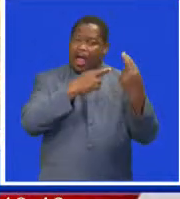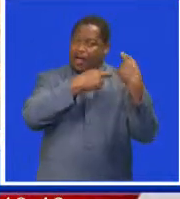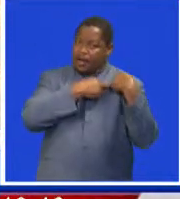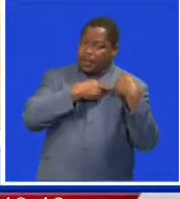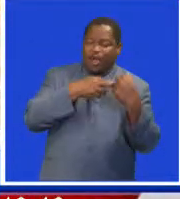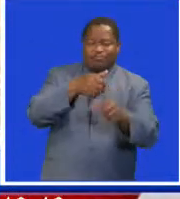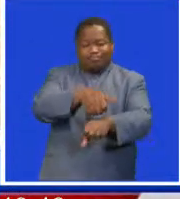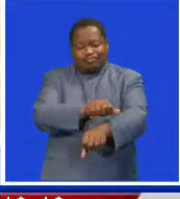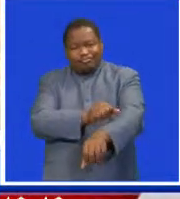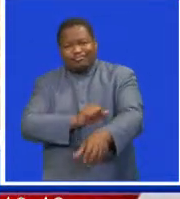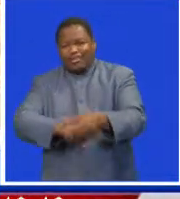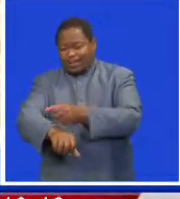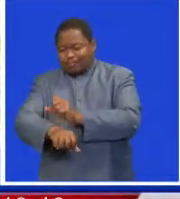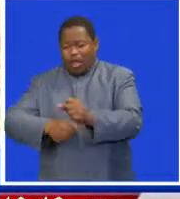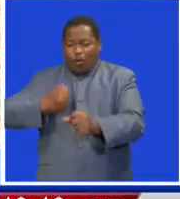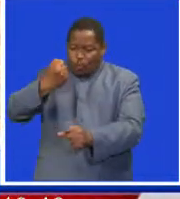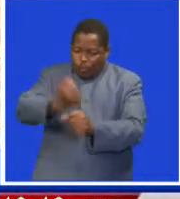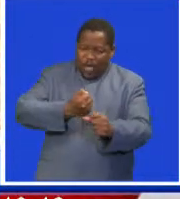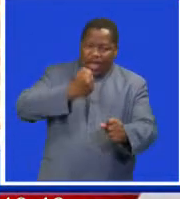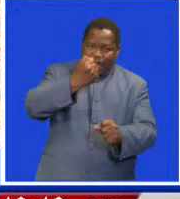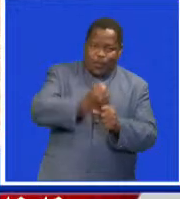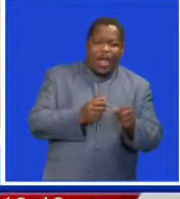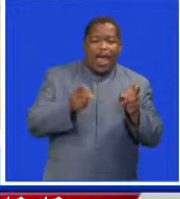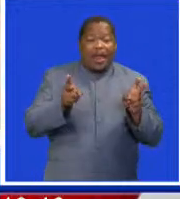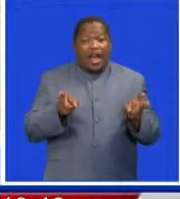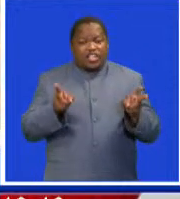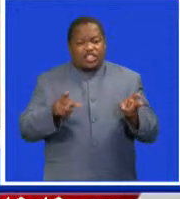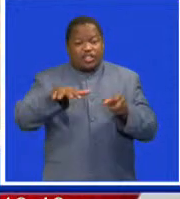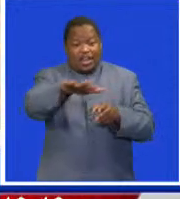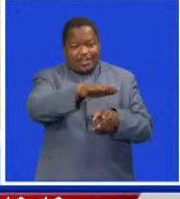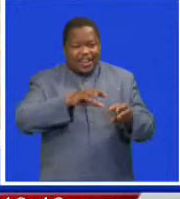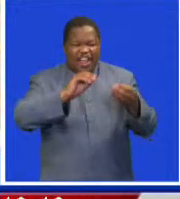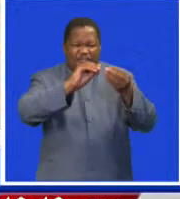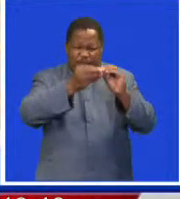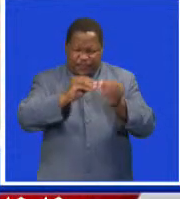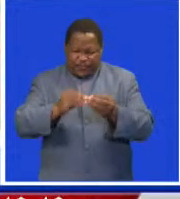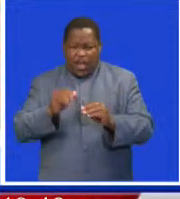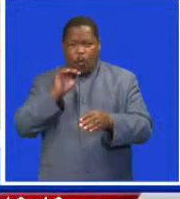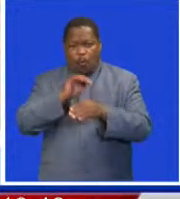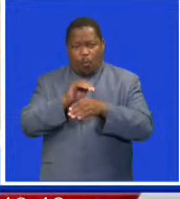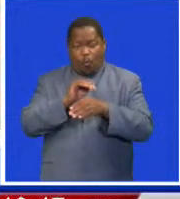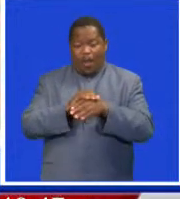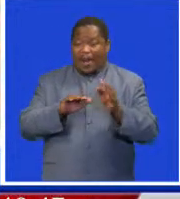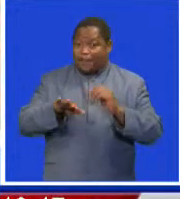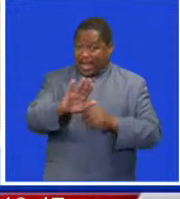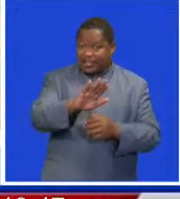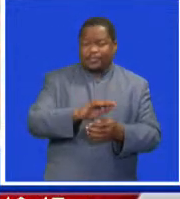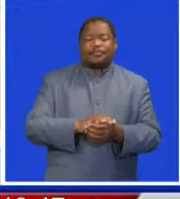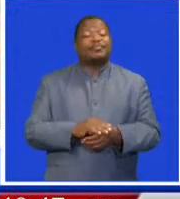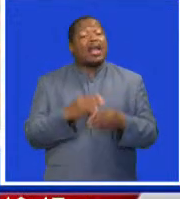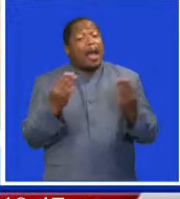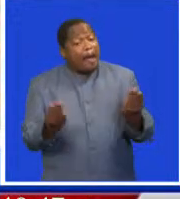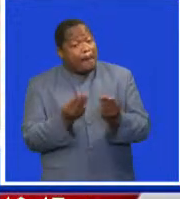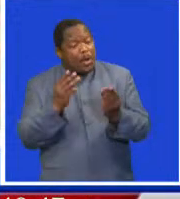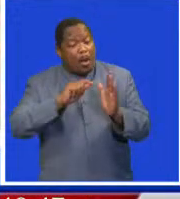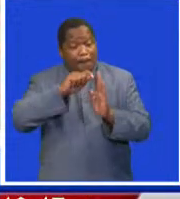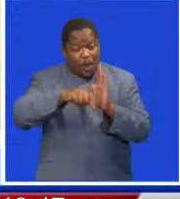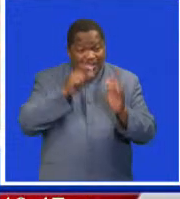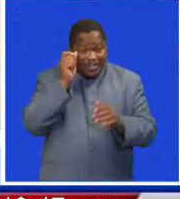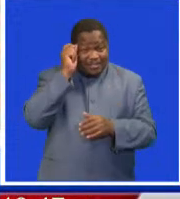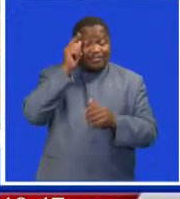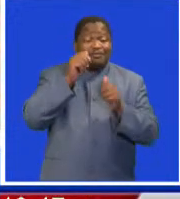kokuthi cishe bonke labangakhona ungathi bangasifaka lesicelo bakhone kubona kokuthi ngabe bangasidakala kanjani, futhi